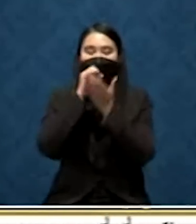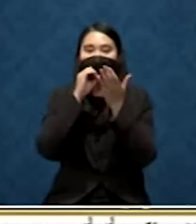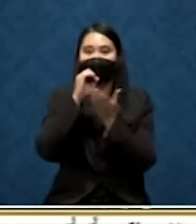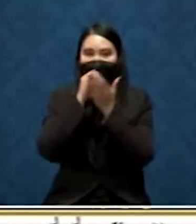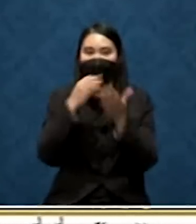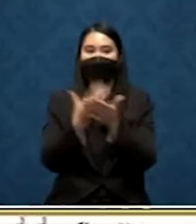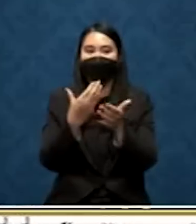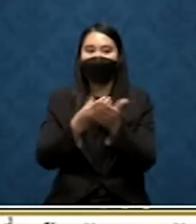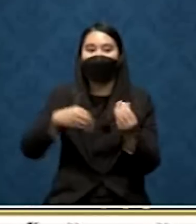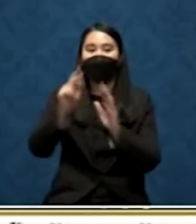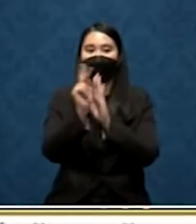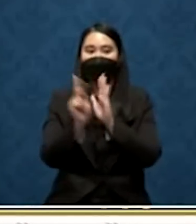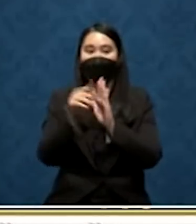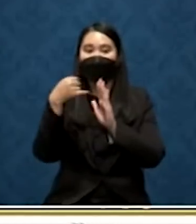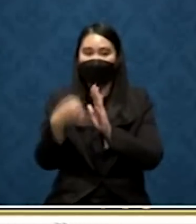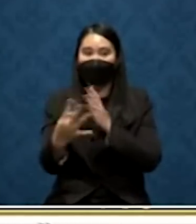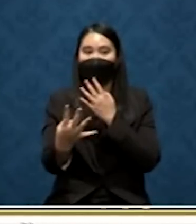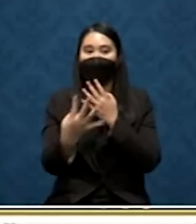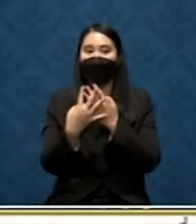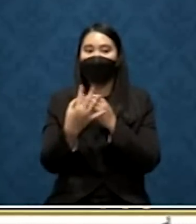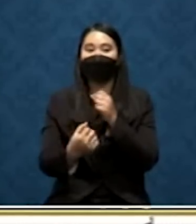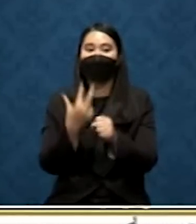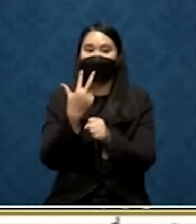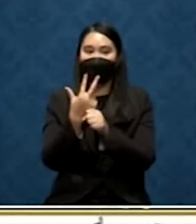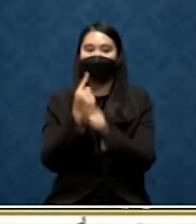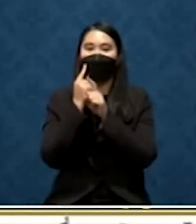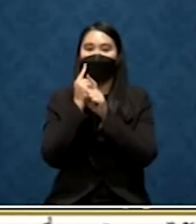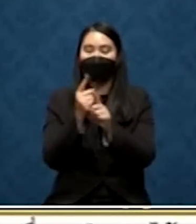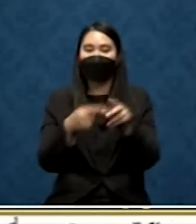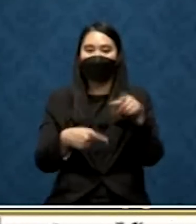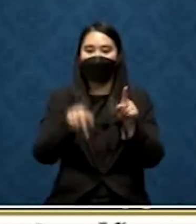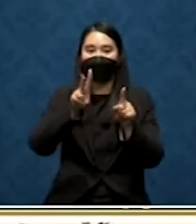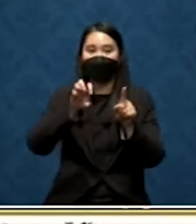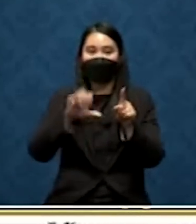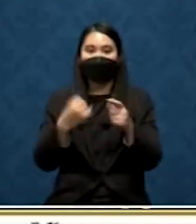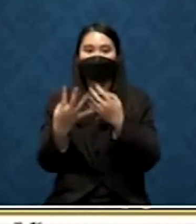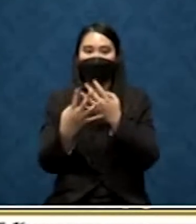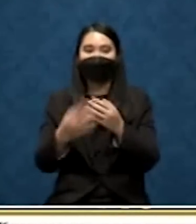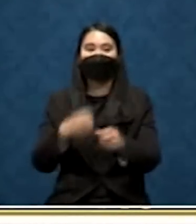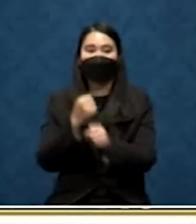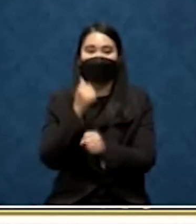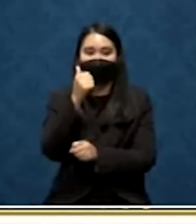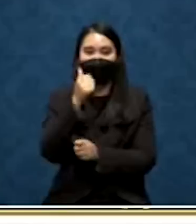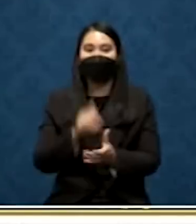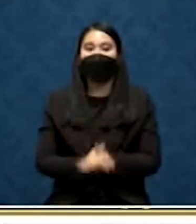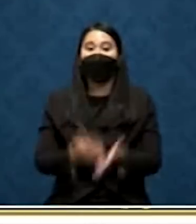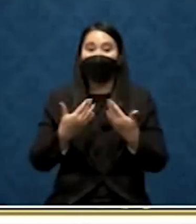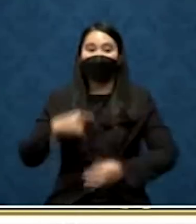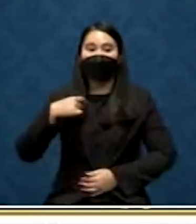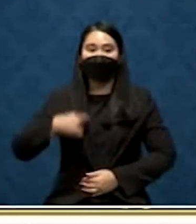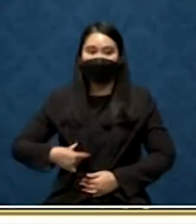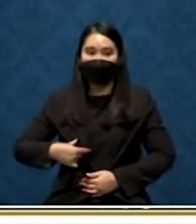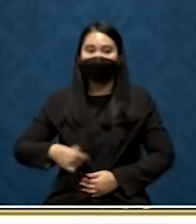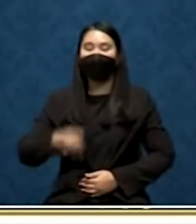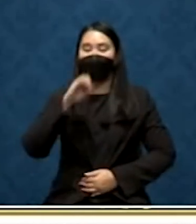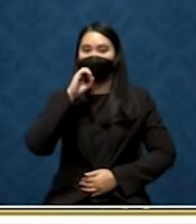ดและการฝอกเงินโทษจำคุกเกิน 3 ปีตามปอวิอายาออกหมายจับได้แแล้วสารก